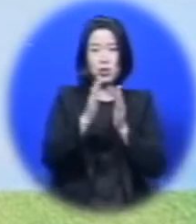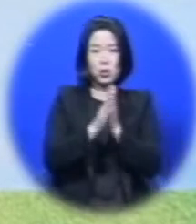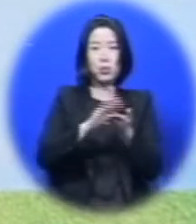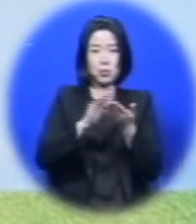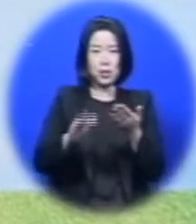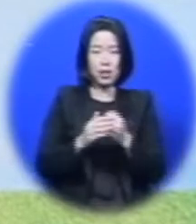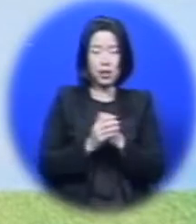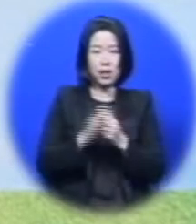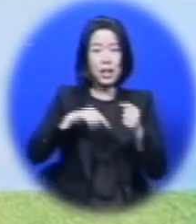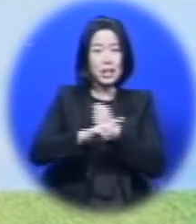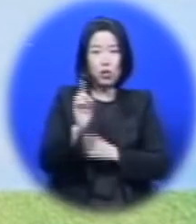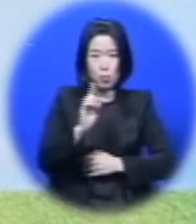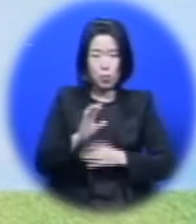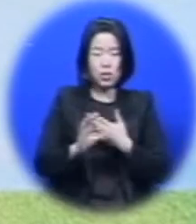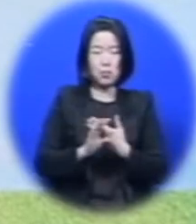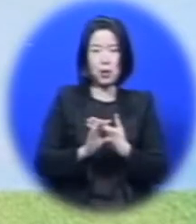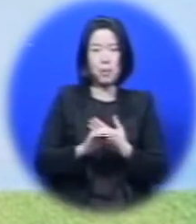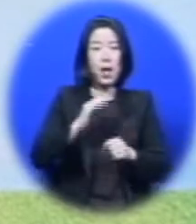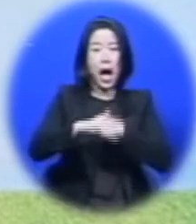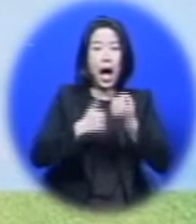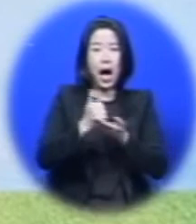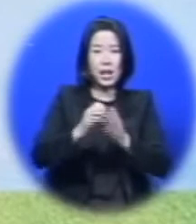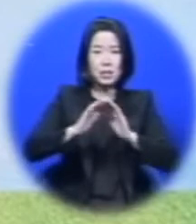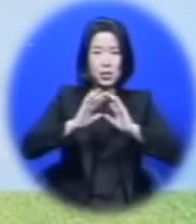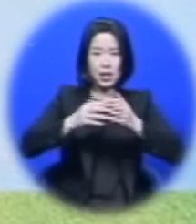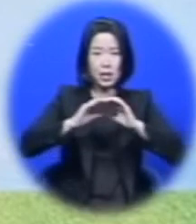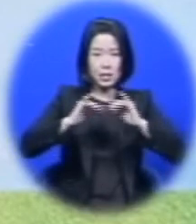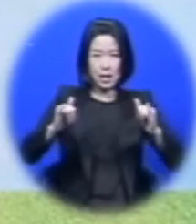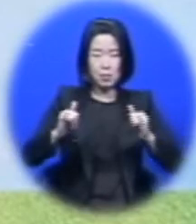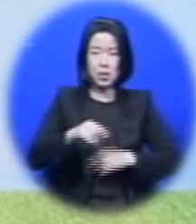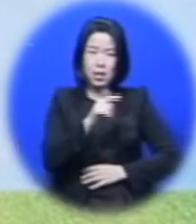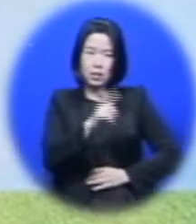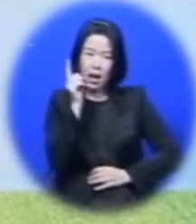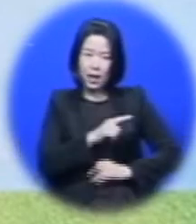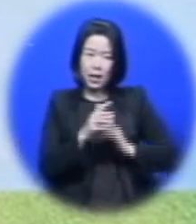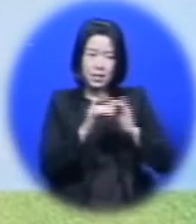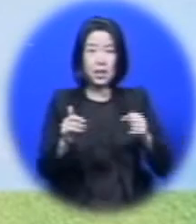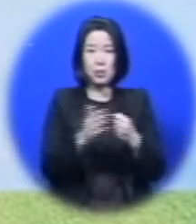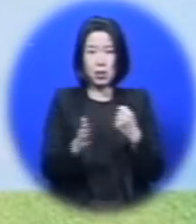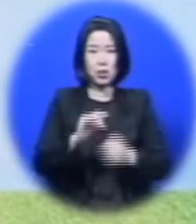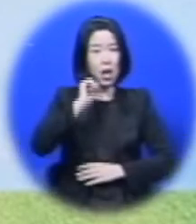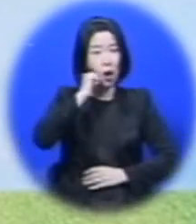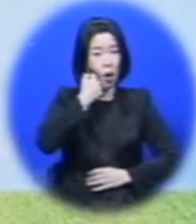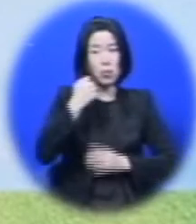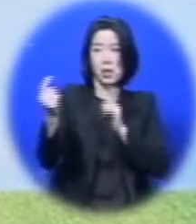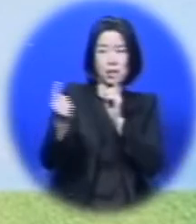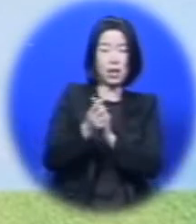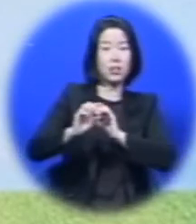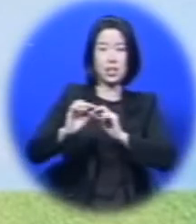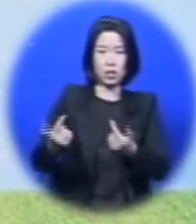이유는 그 하나님의 사람들이 악한 사람들 때문에 어려움만 당하는 것이